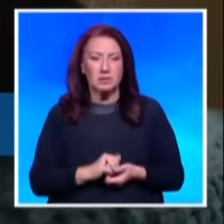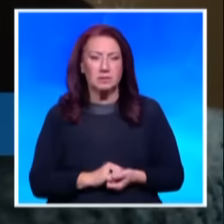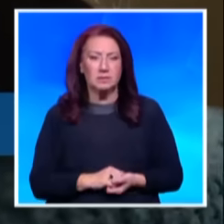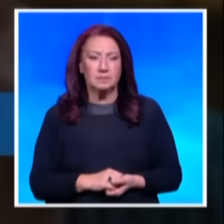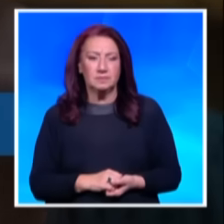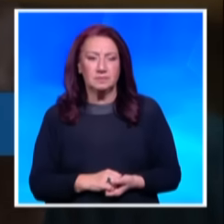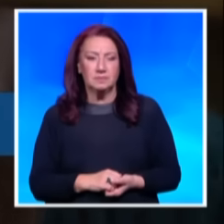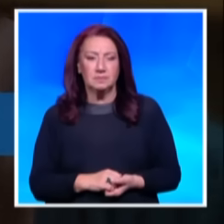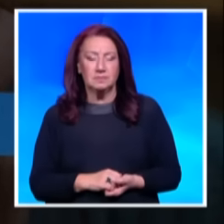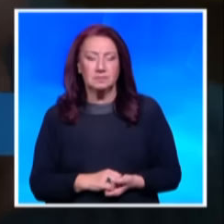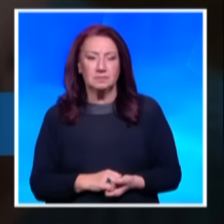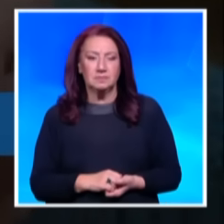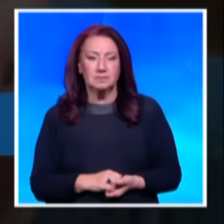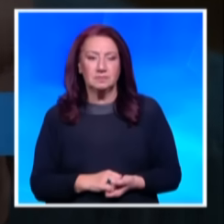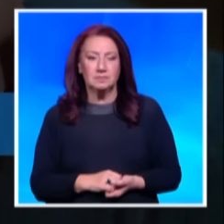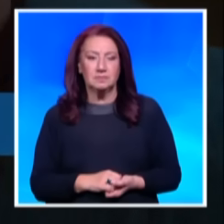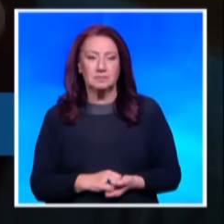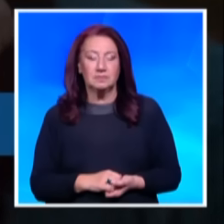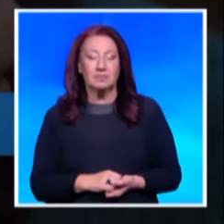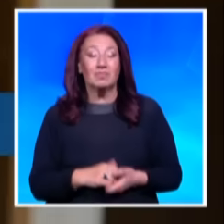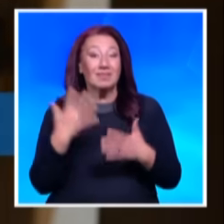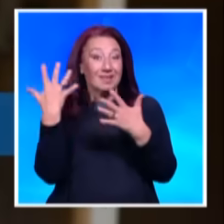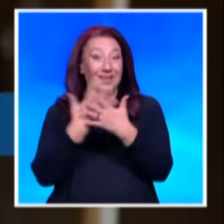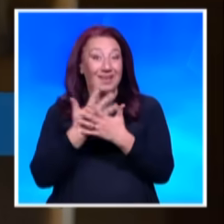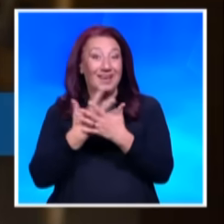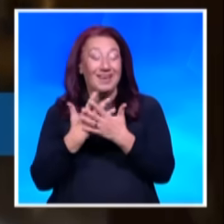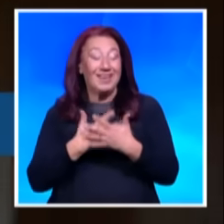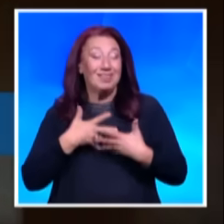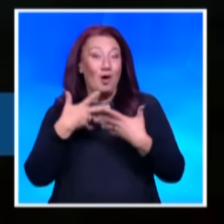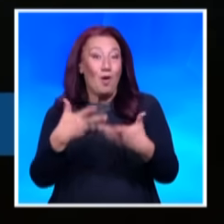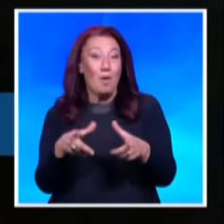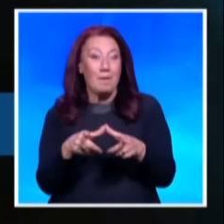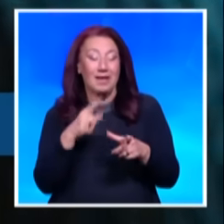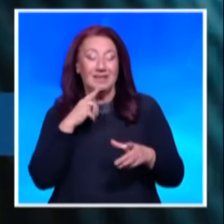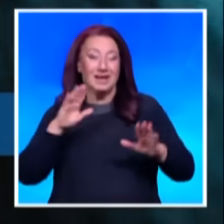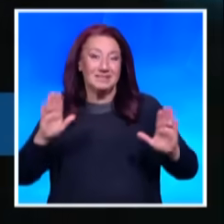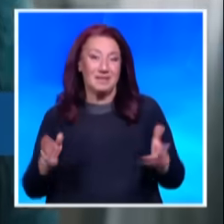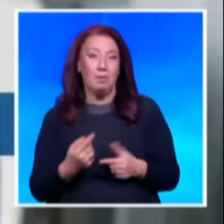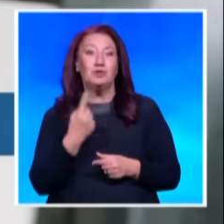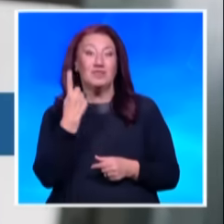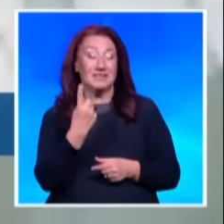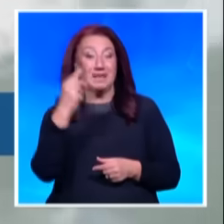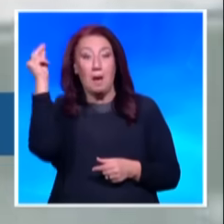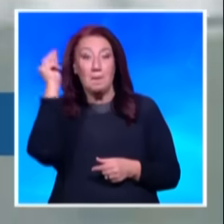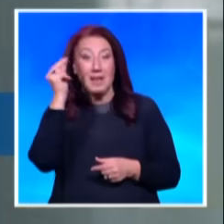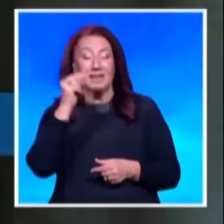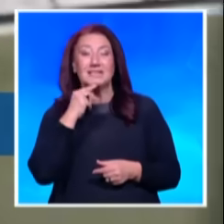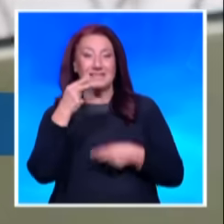Какво? Направили сме блокада пред блока. Киномания започва тази вечер с българския претендент за Оскар «Уроците на блага».